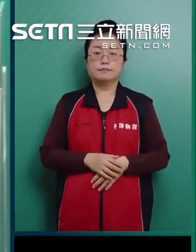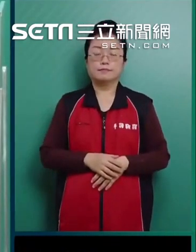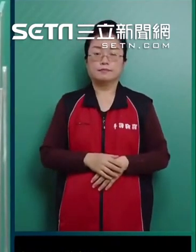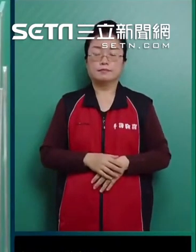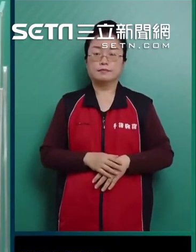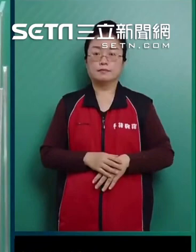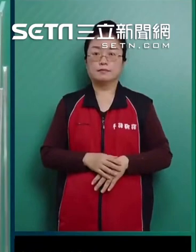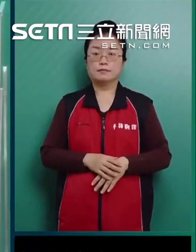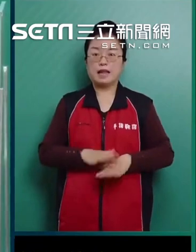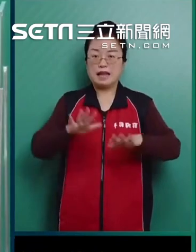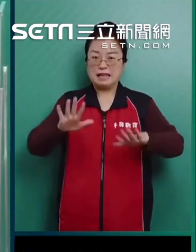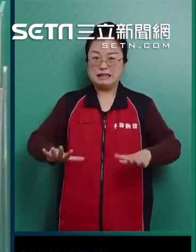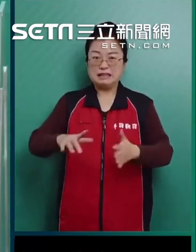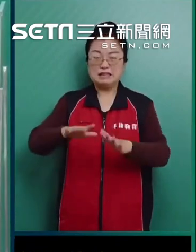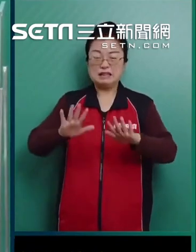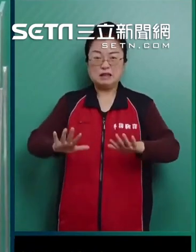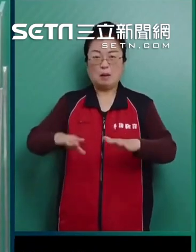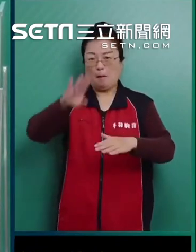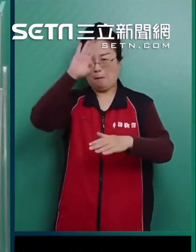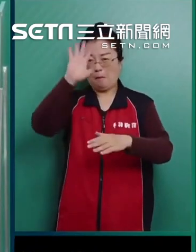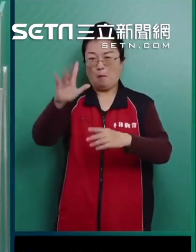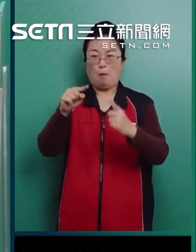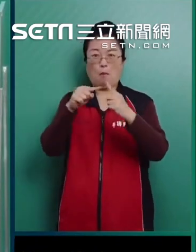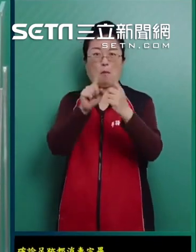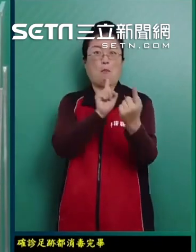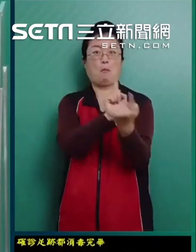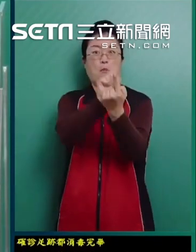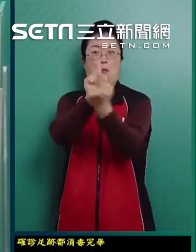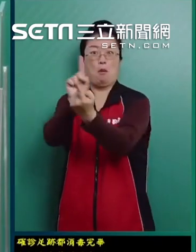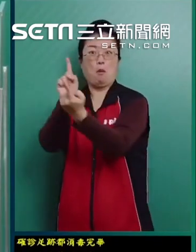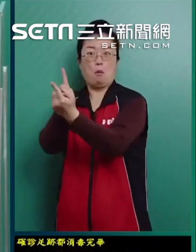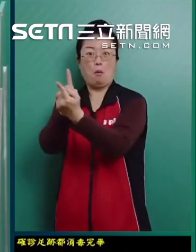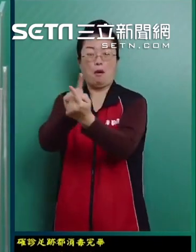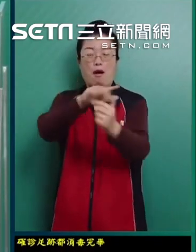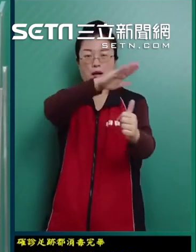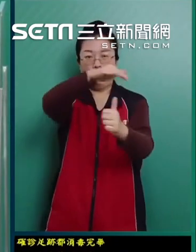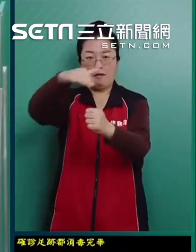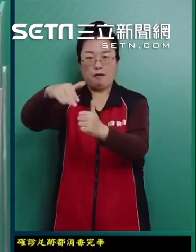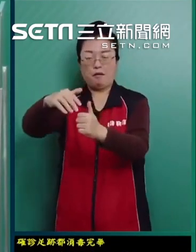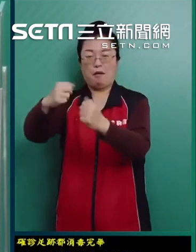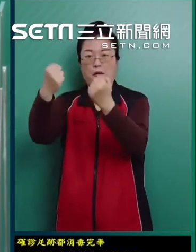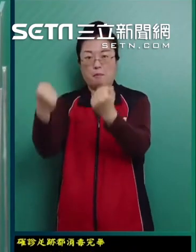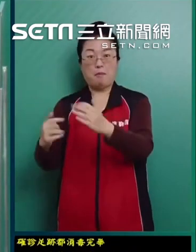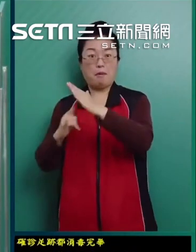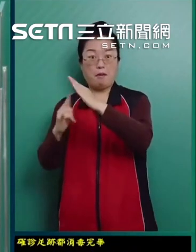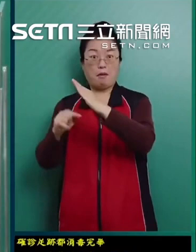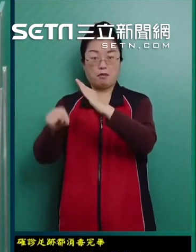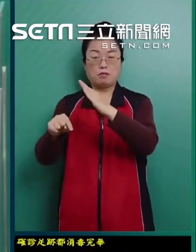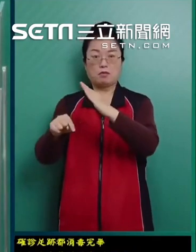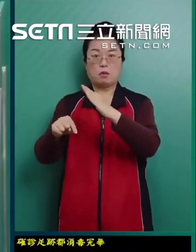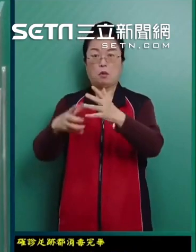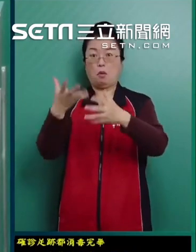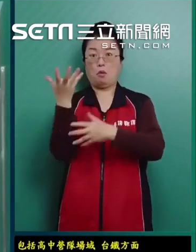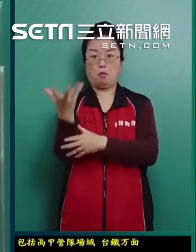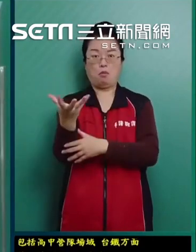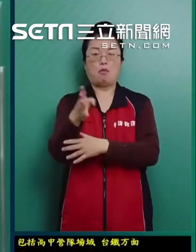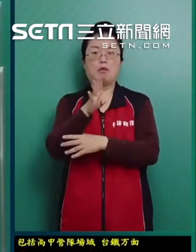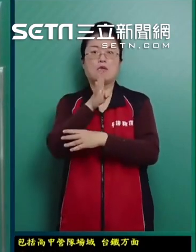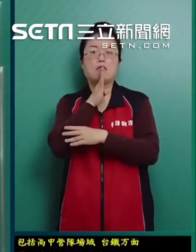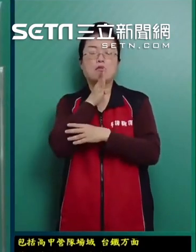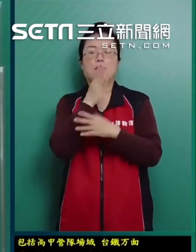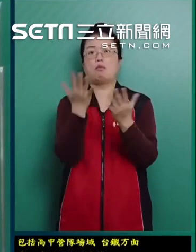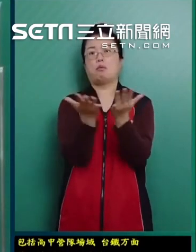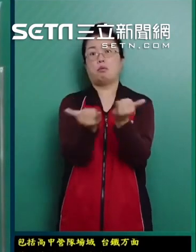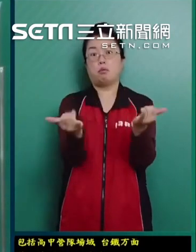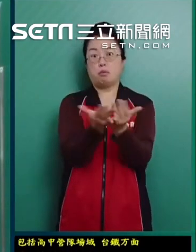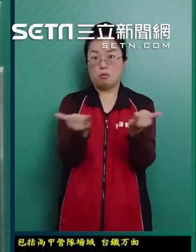的对象是比较不一样的，都是年纪比较轻的高中学子跟国小学童，所以我们台南市卫生